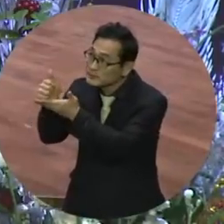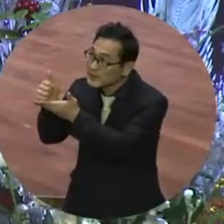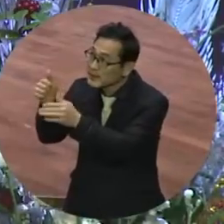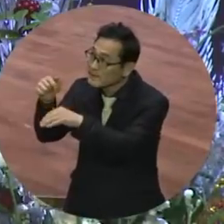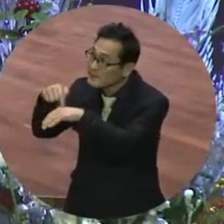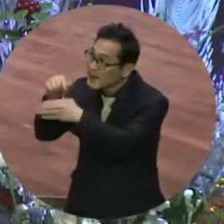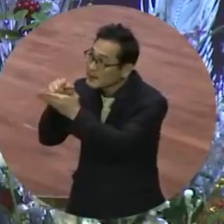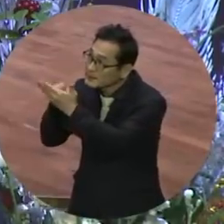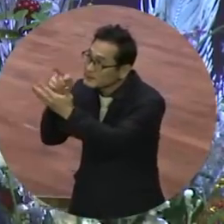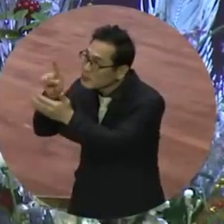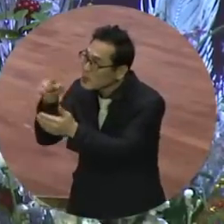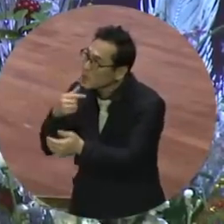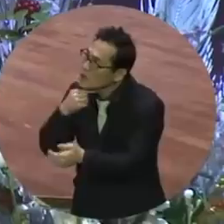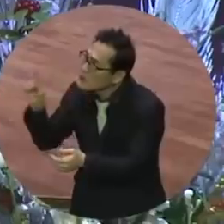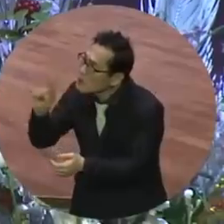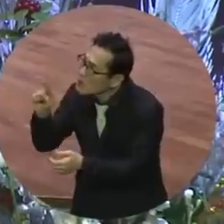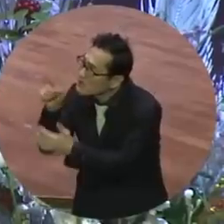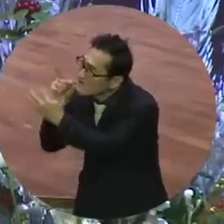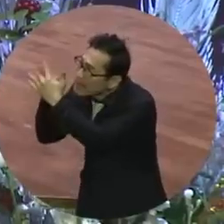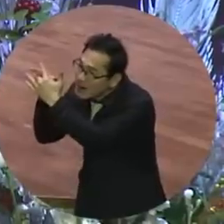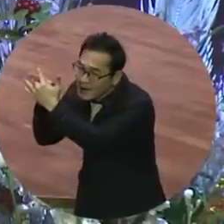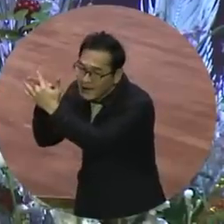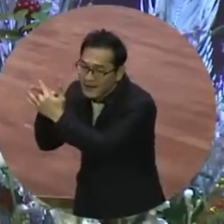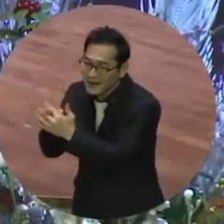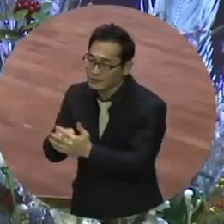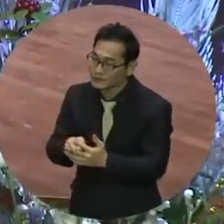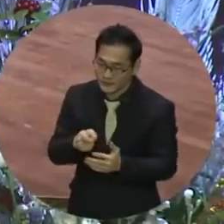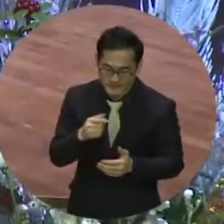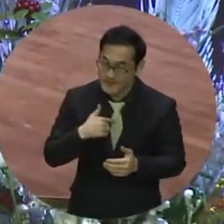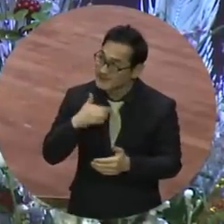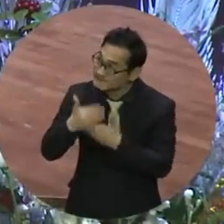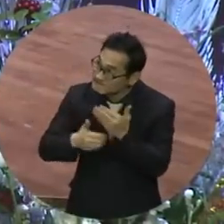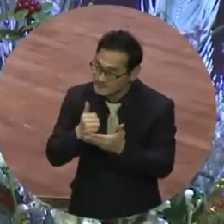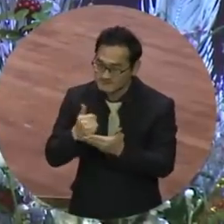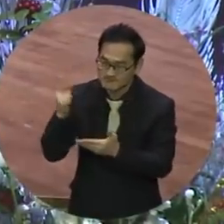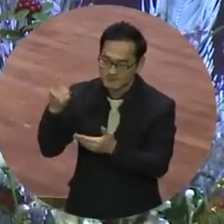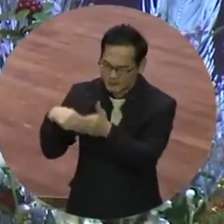읽고 주인에게 영광을 돌리는 것이 청지기 사명이.